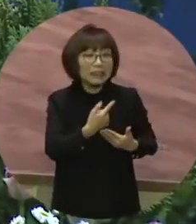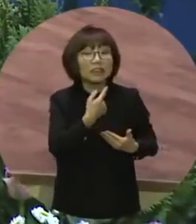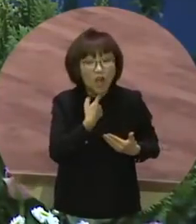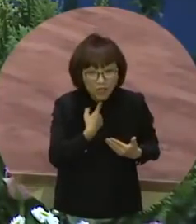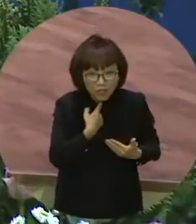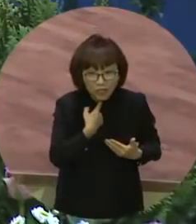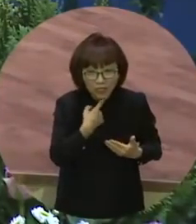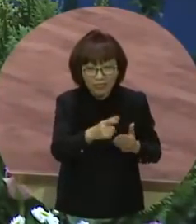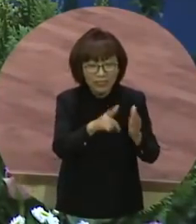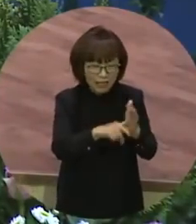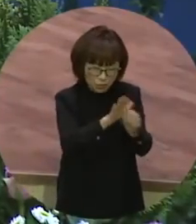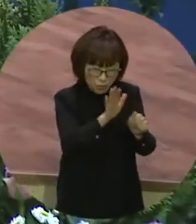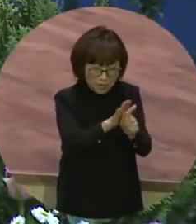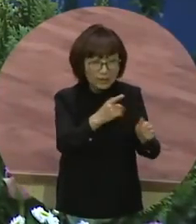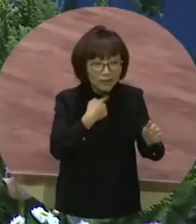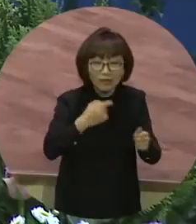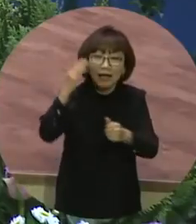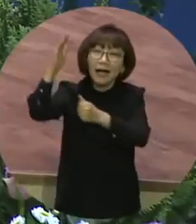하나님이시라고.